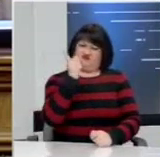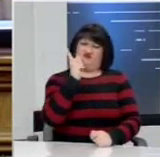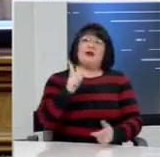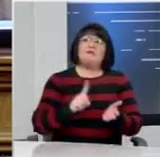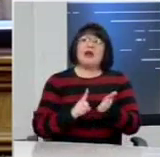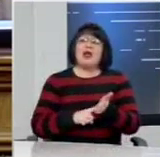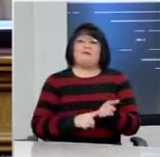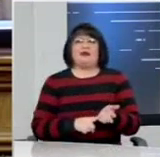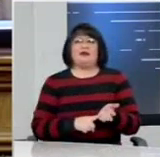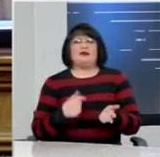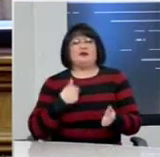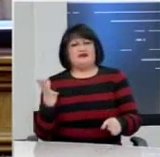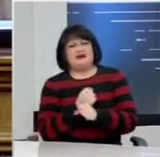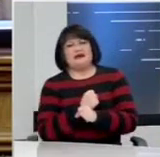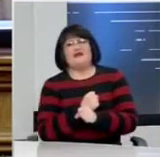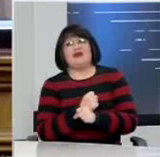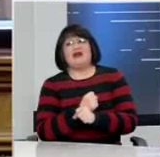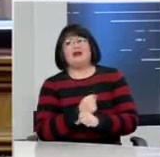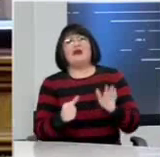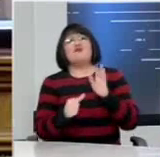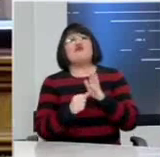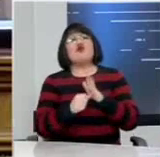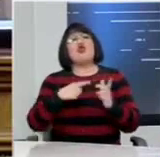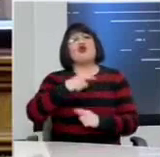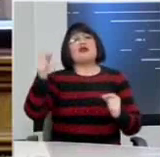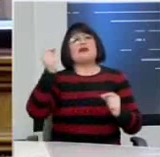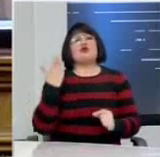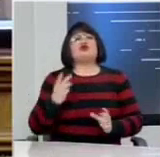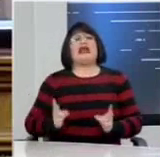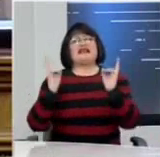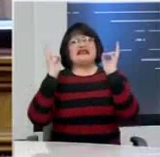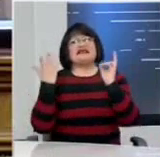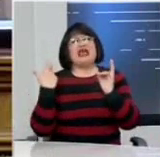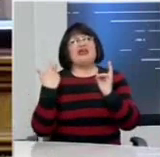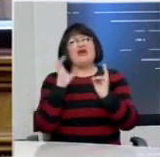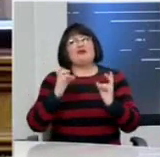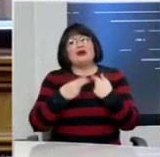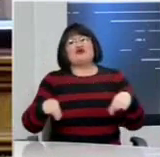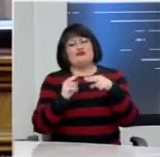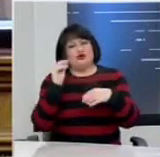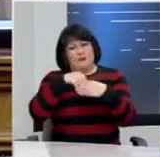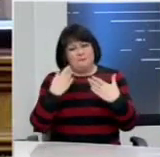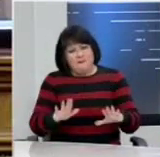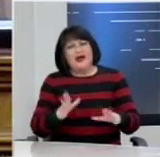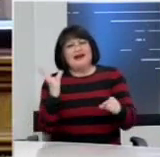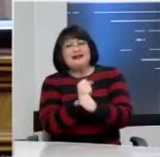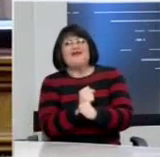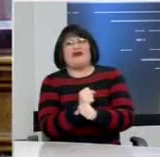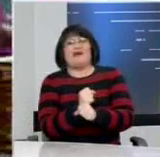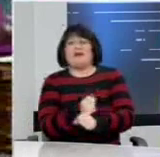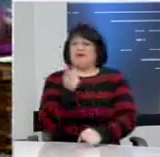Τουρκίας που πετύχαμε μαζί με τον πρόεδρο Αναστασιάδη στο τελευταίο Ευρωπαϊκό Συμβούλιο που συμμετείχα τον περασμένο